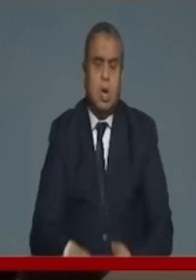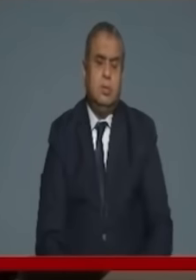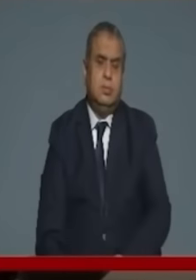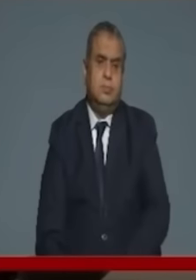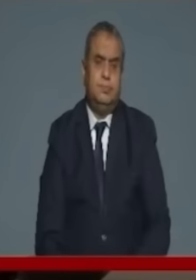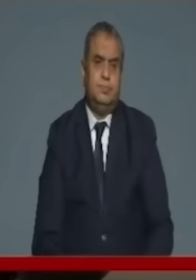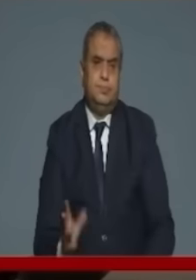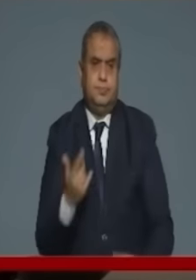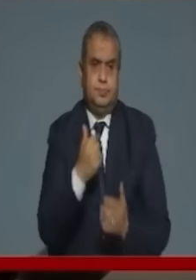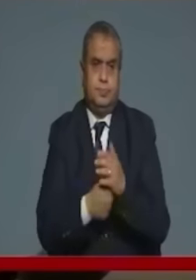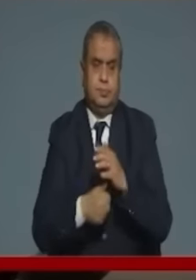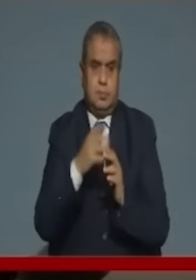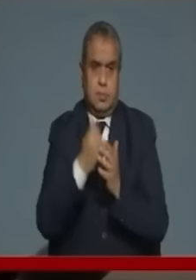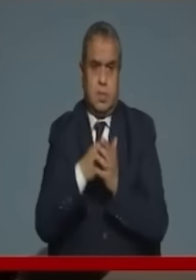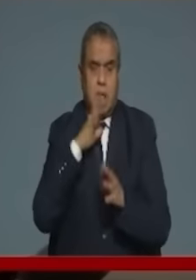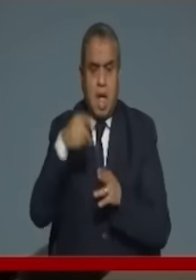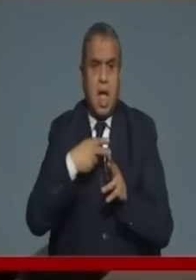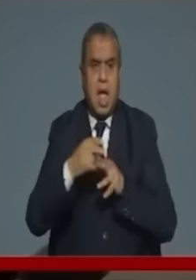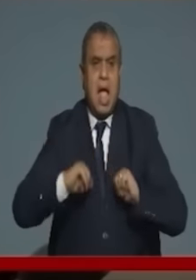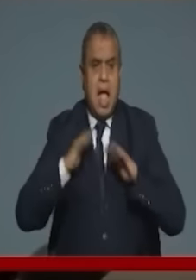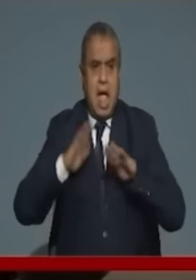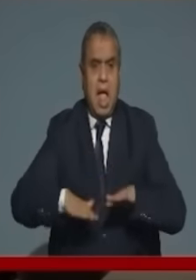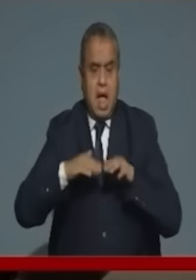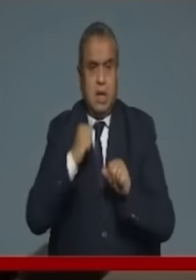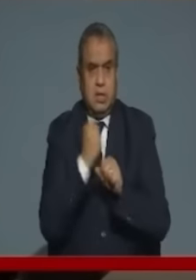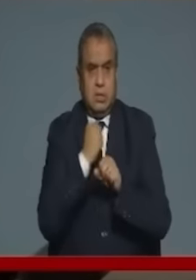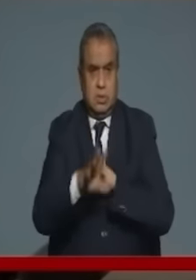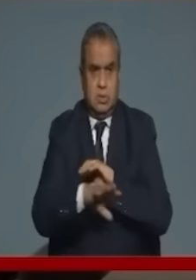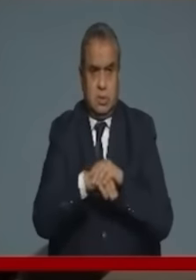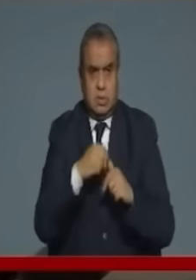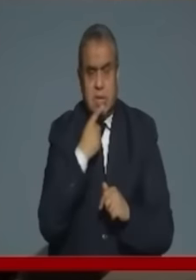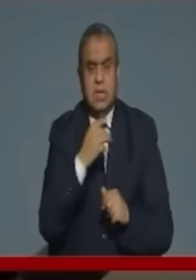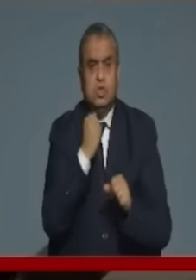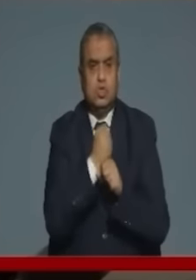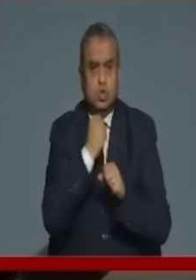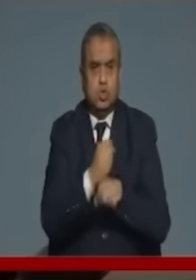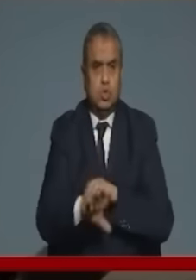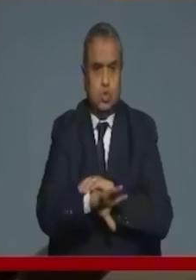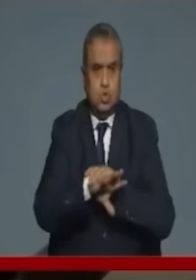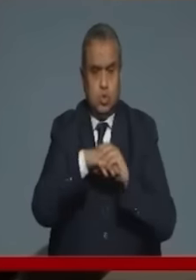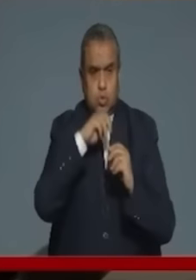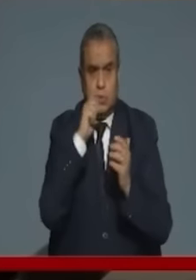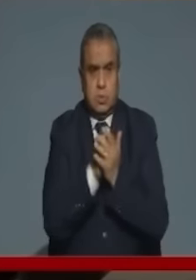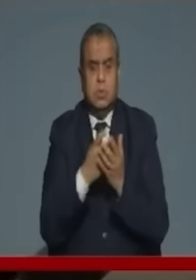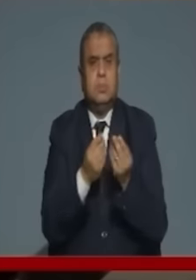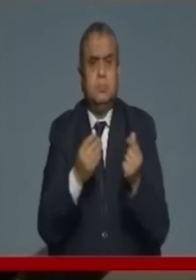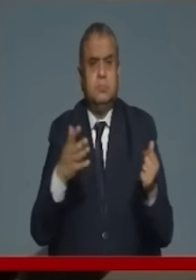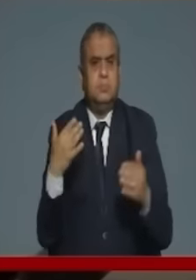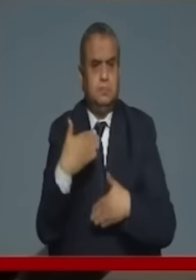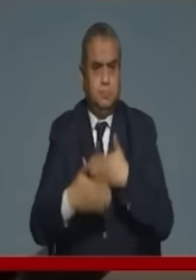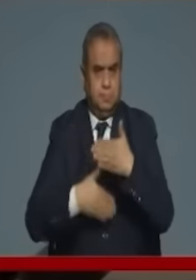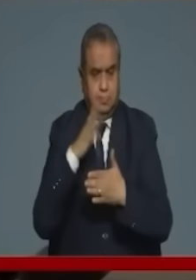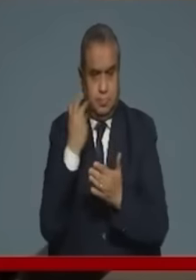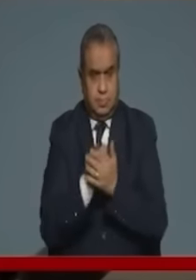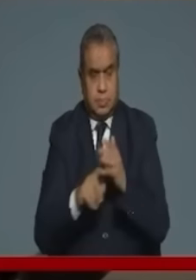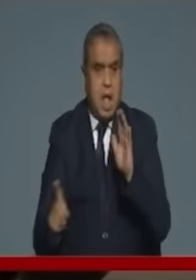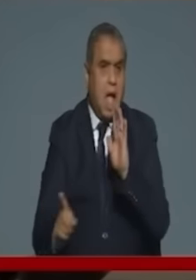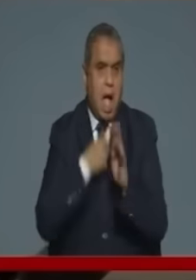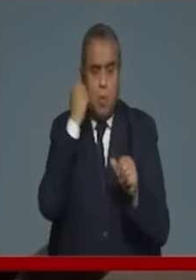حاجه فيها حياه مستمره على مدار السنه بالكامل بانشطه كتير قوي قوي هتبقى يمكن بعضها يمكن يكون موجود لاول مره في مصر.